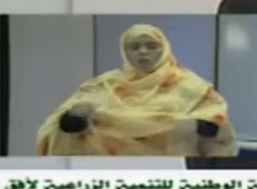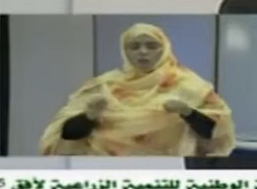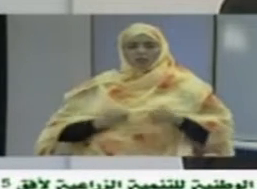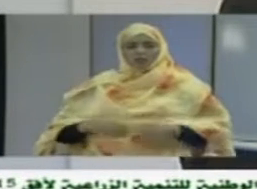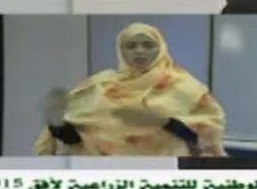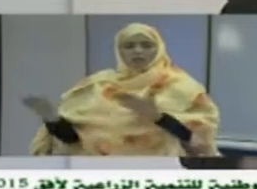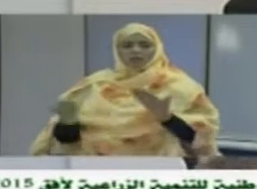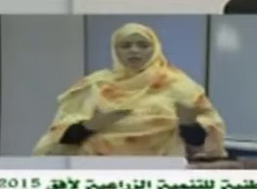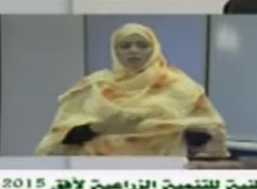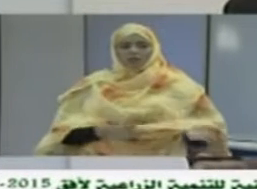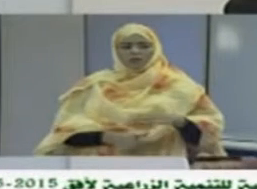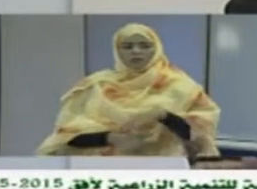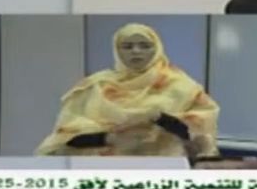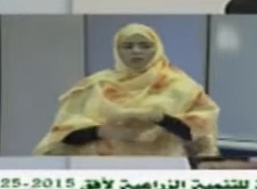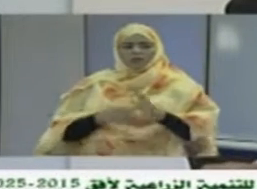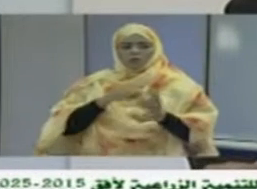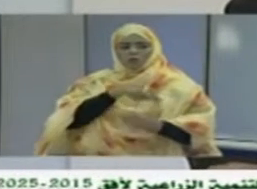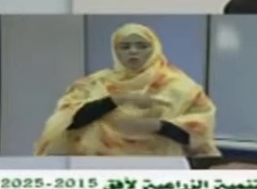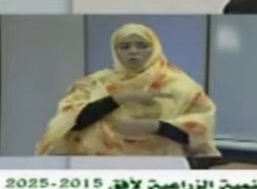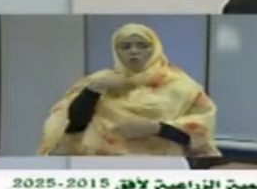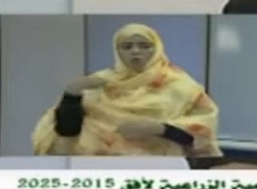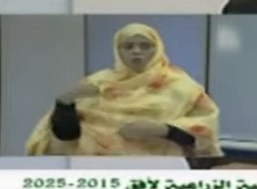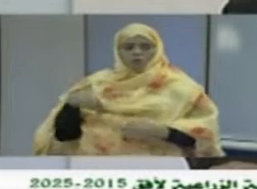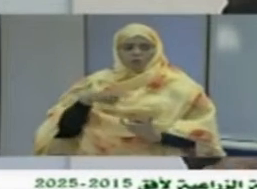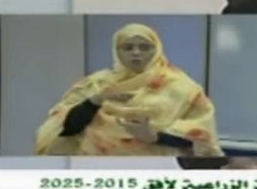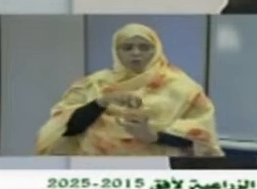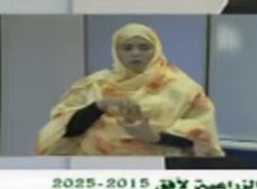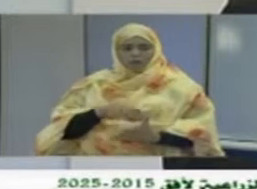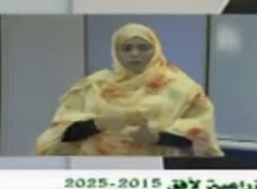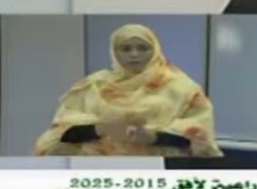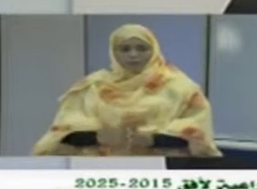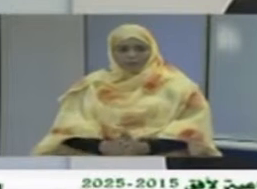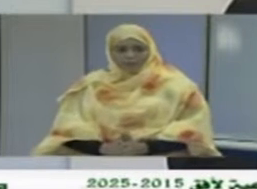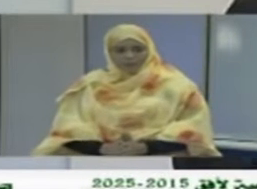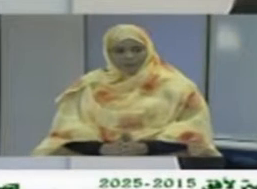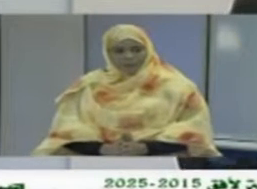والاحمد المدير العام لتشريفات الدوله.